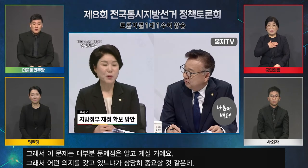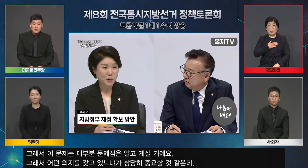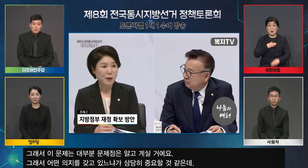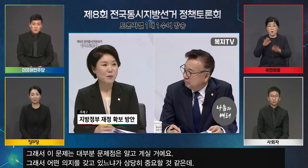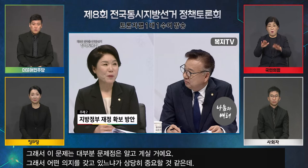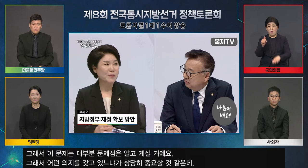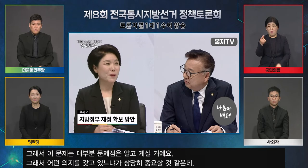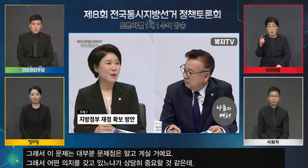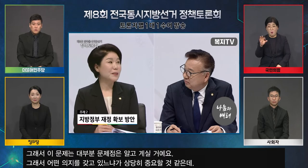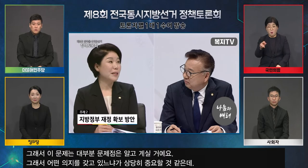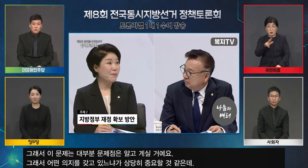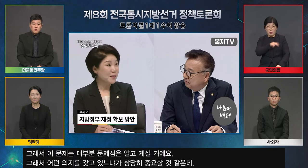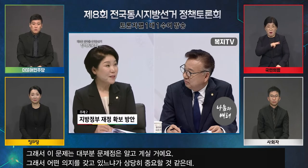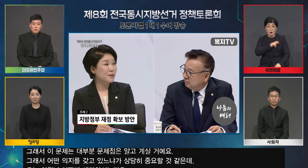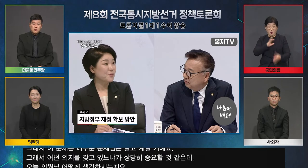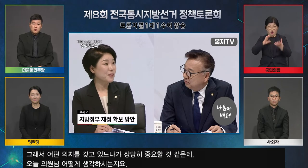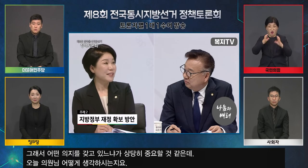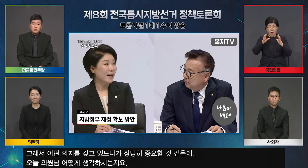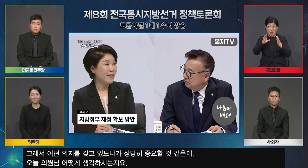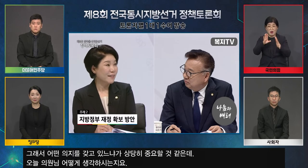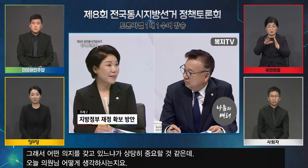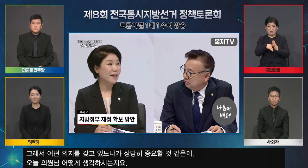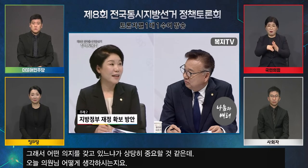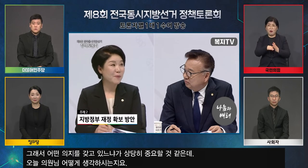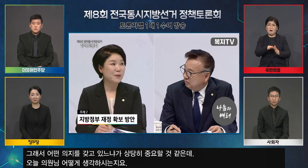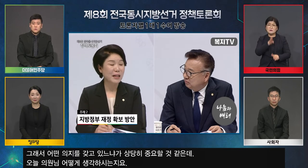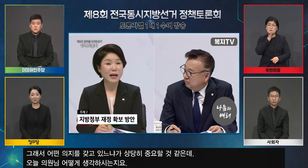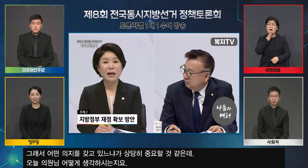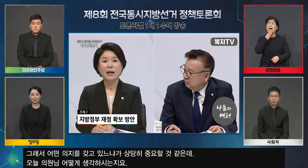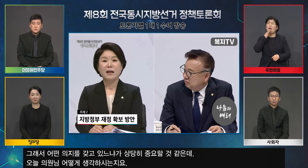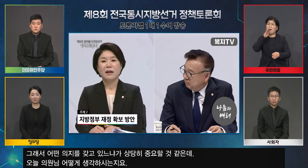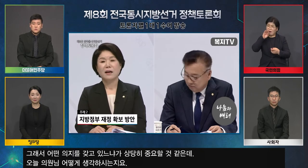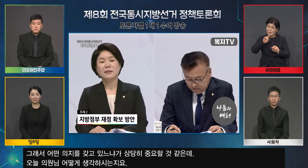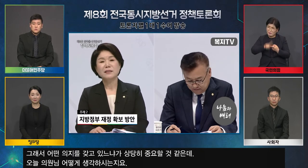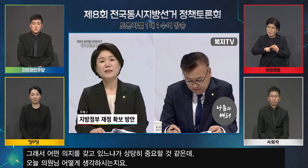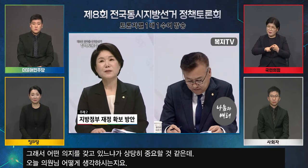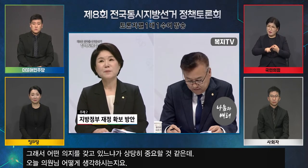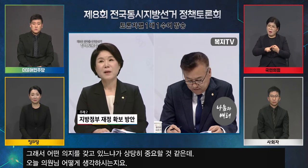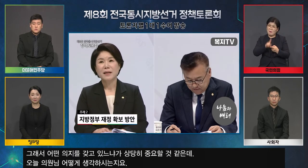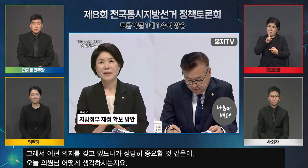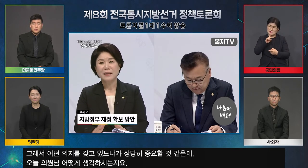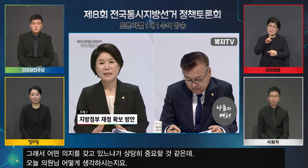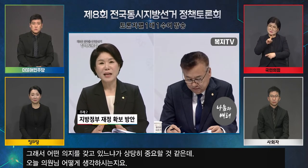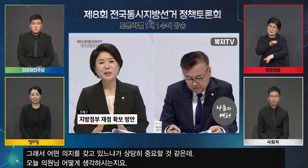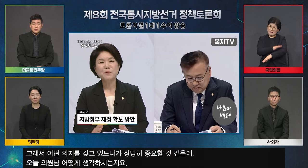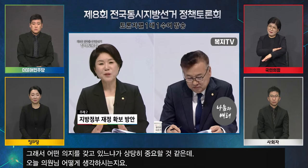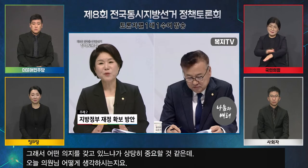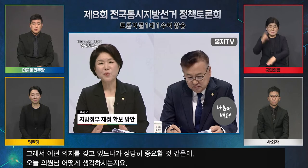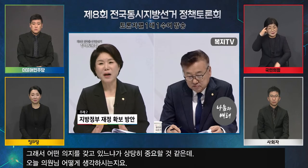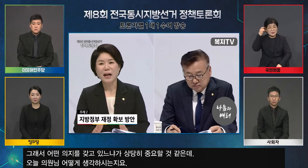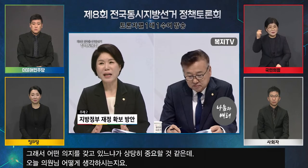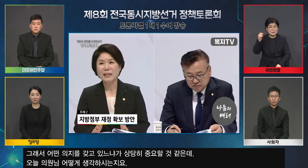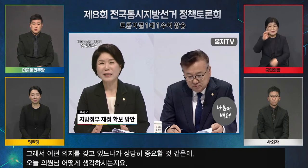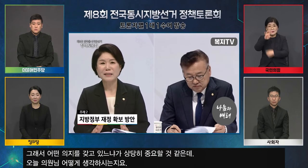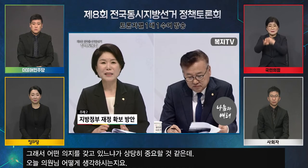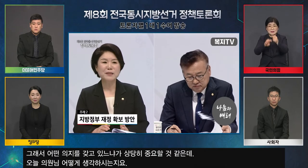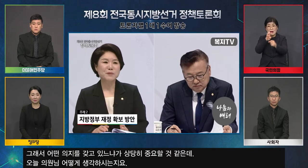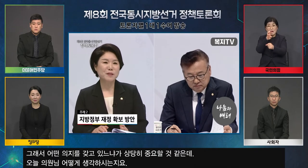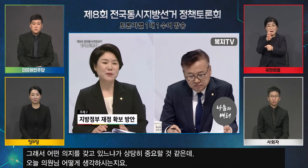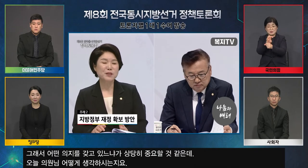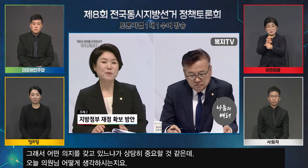의원님하고 토론을 해보면서 굉장히 합리적인 분이시다 이런 생각을 합니다. 지금 40년 동안